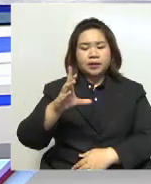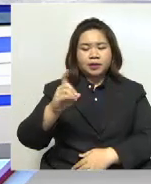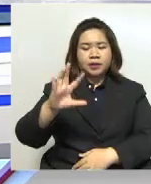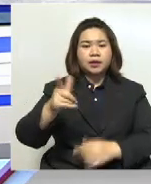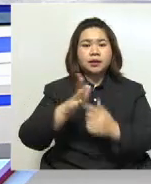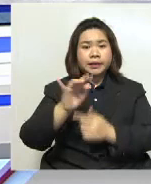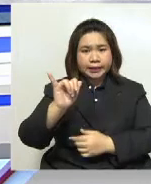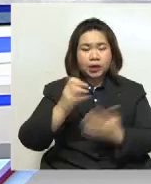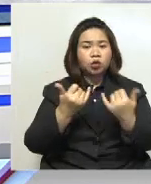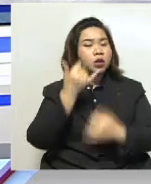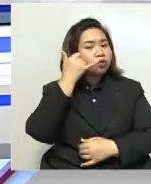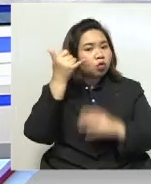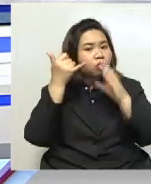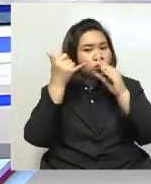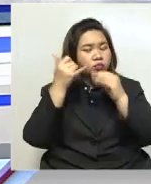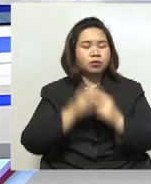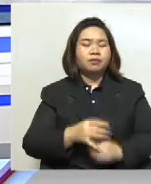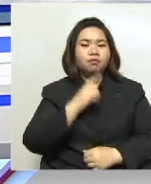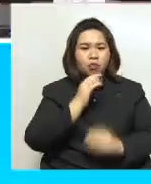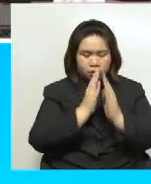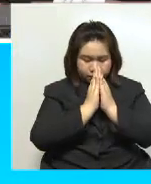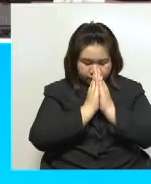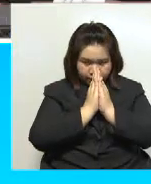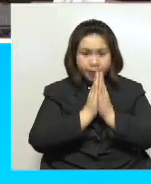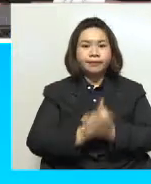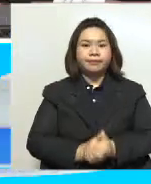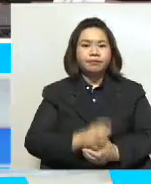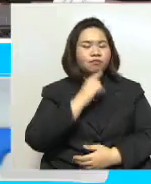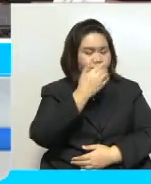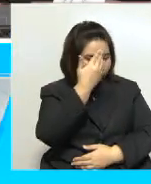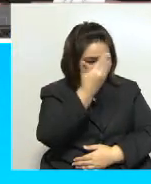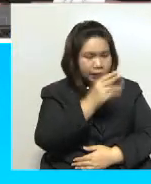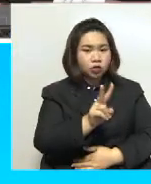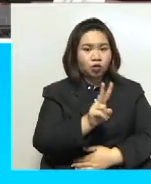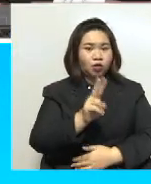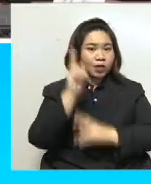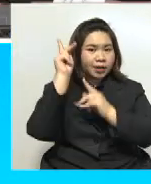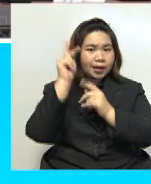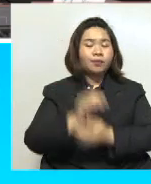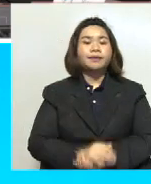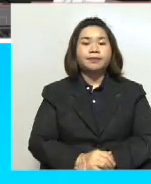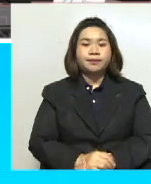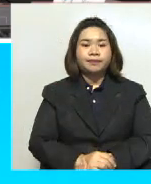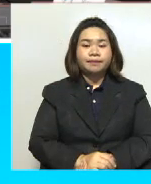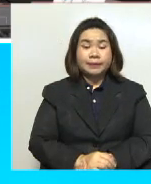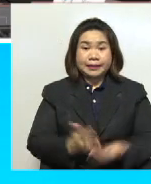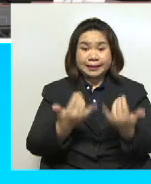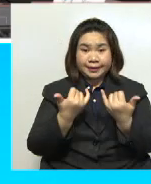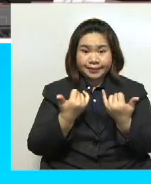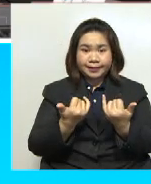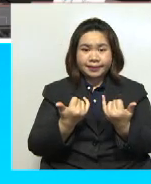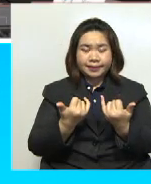แล้วค่ะสวัสดีค่ะท่านรองค่ะ สว ั สดีค่ะ ครับสวัสดีครับคุณกองแก้วคุณปวีณาครับ ค่ะก่อน